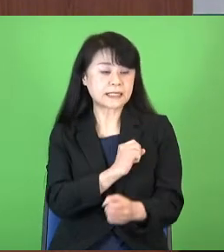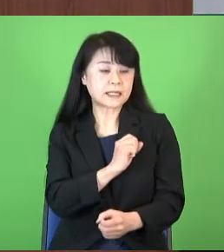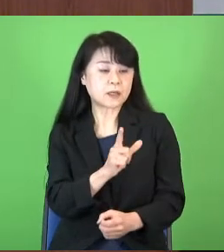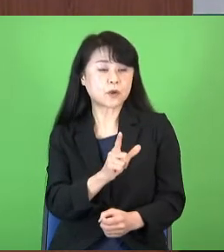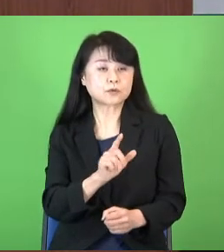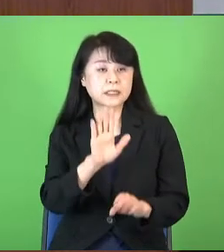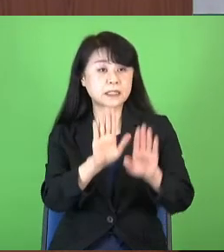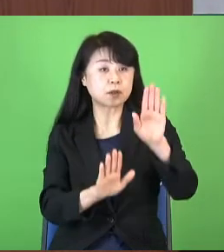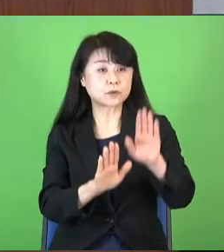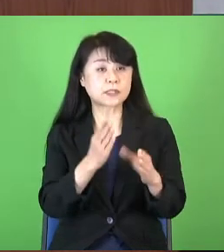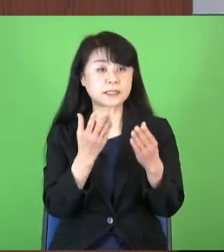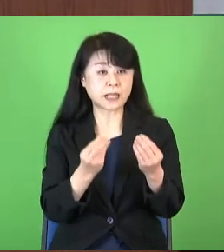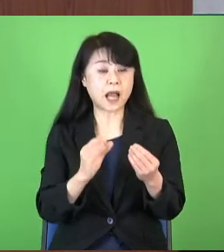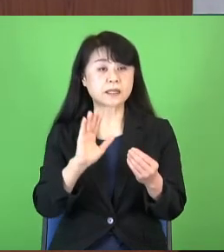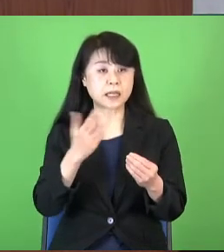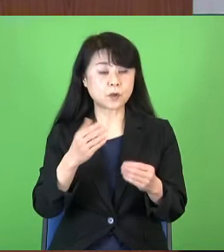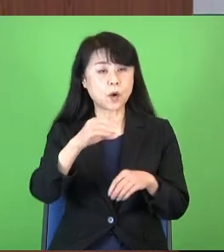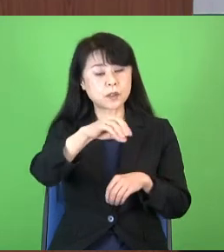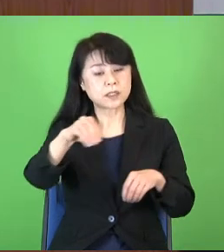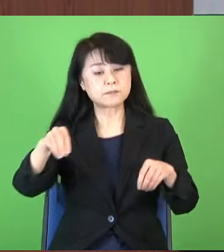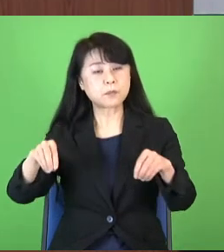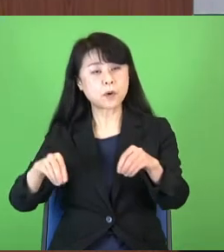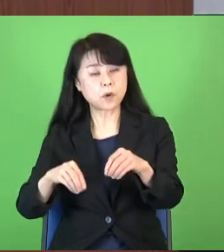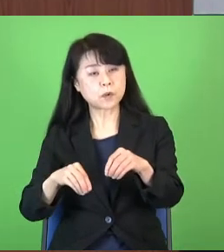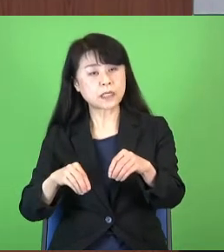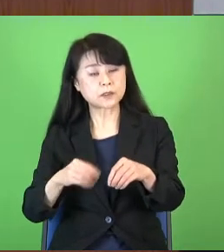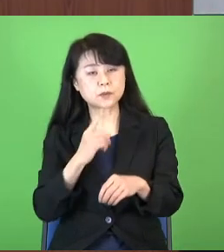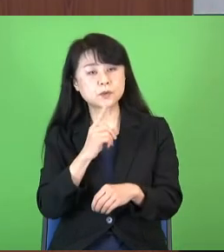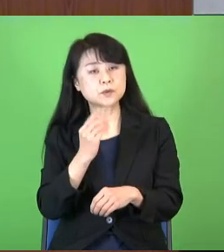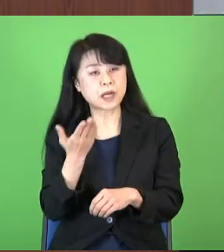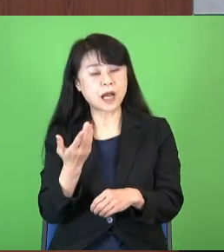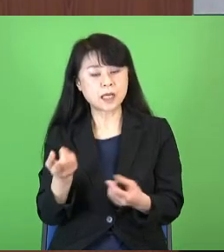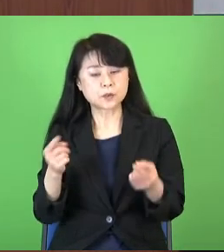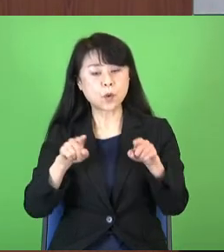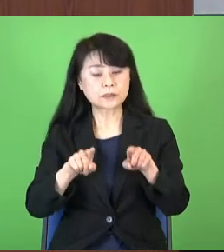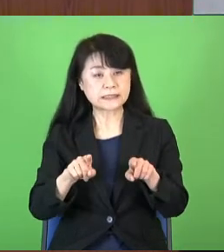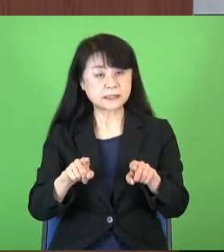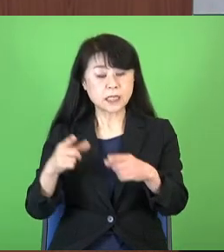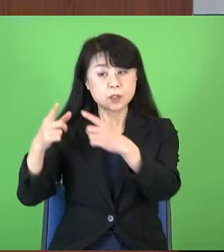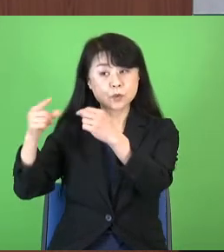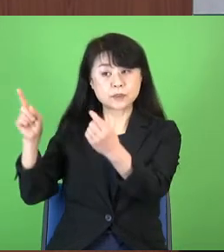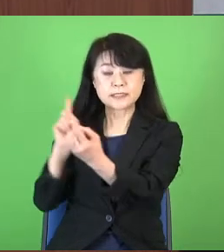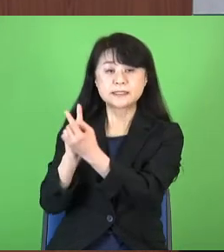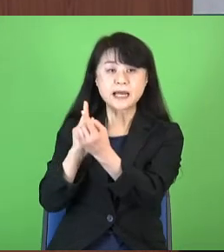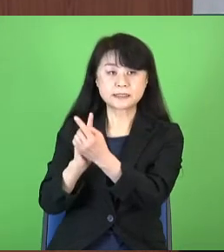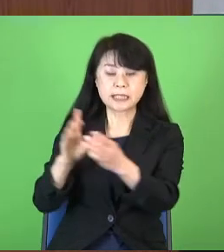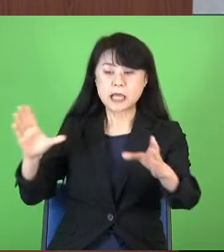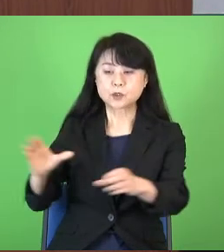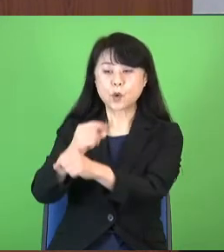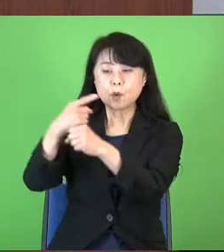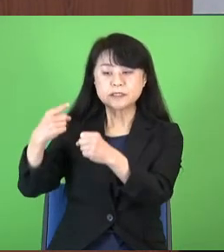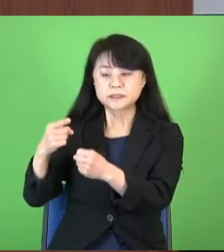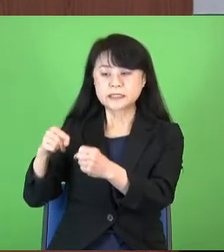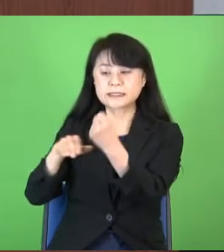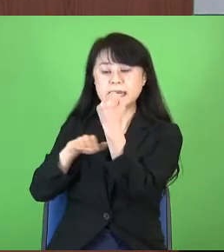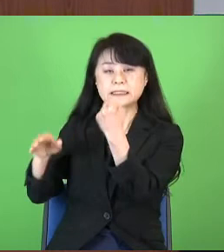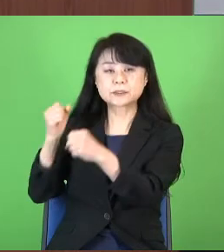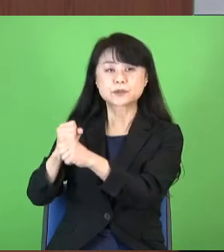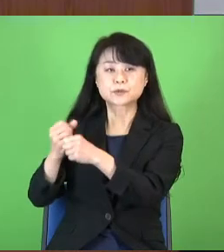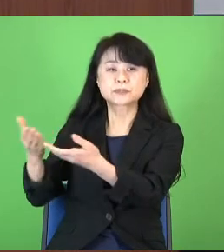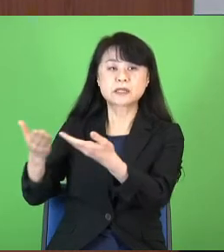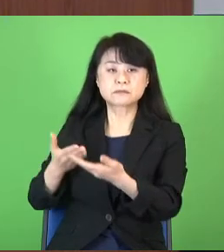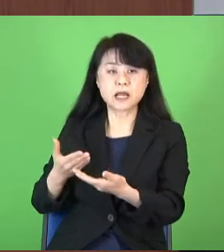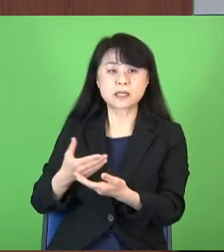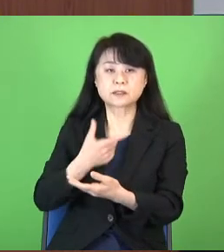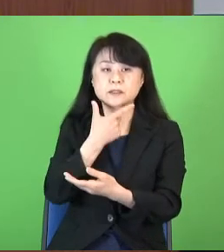ておられましたけど一方で一方でというか同時に国に対して統一的な基準を置くをつくってくれるのが望ましいんだけどって